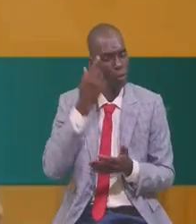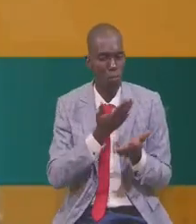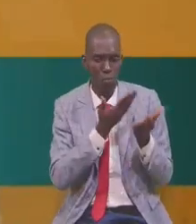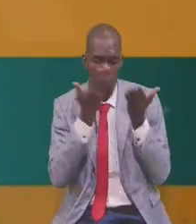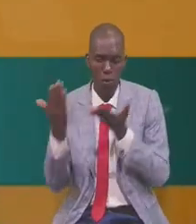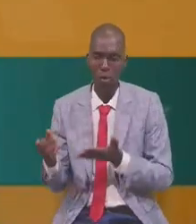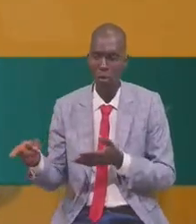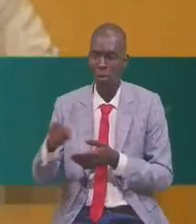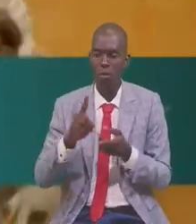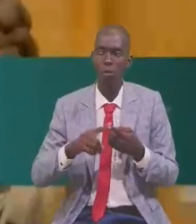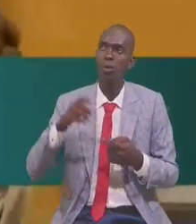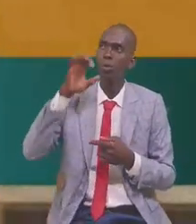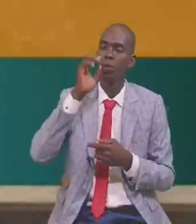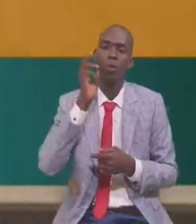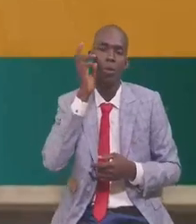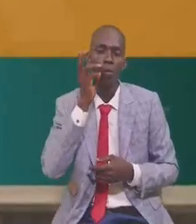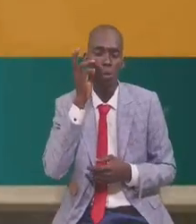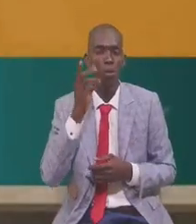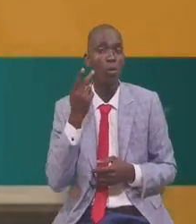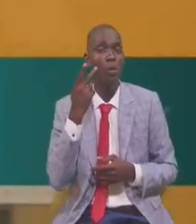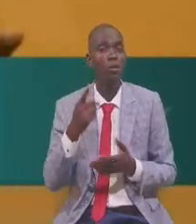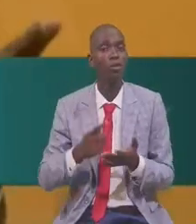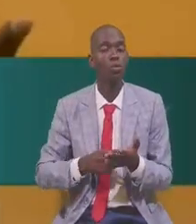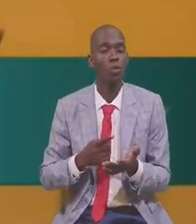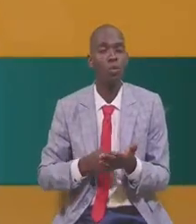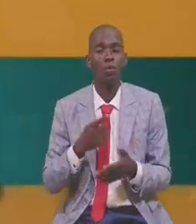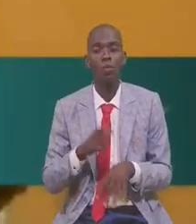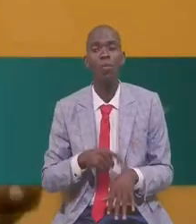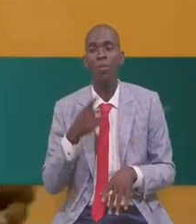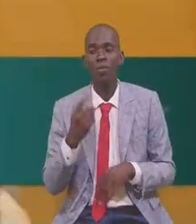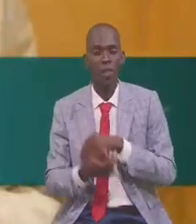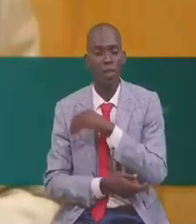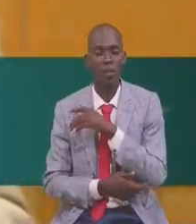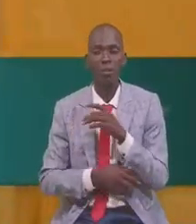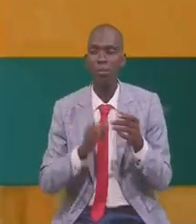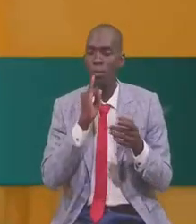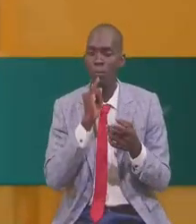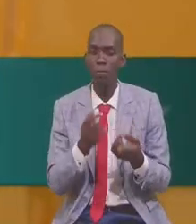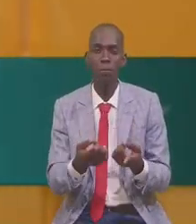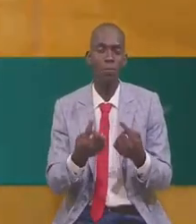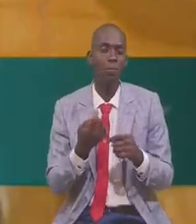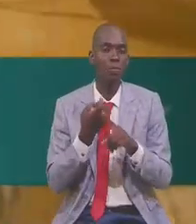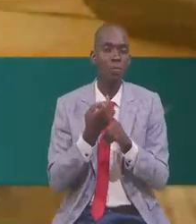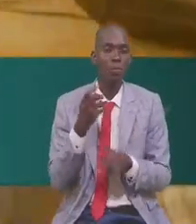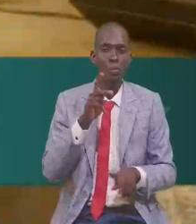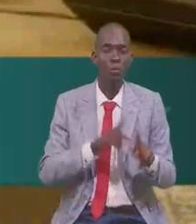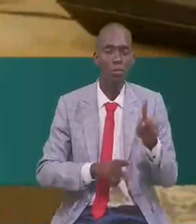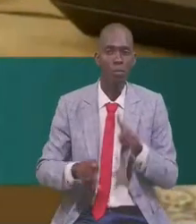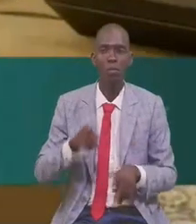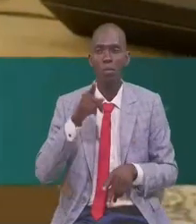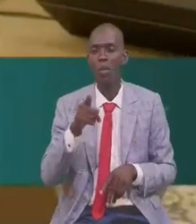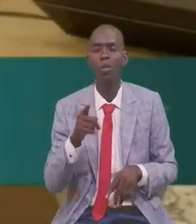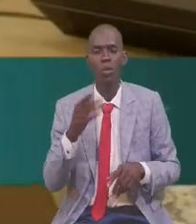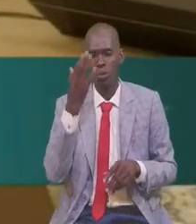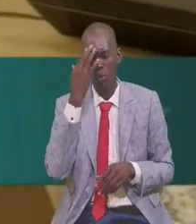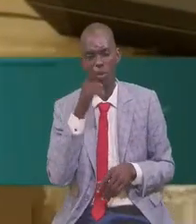du vin. Parfois, la tentation vient des gens. Vous pensez, non, il ne peut